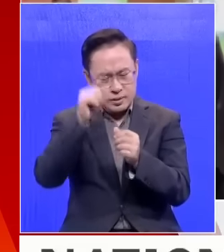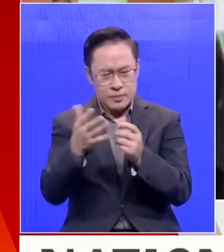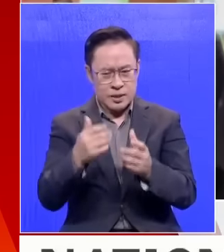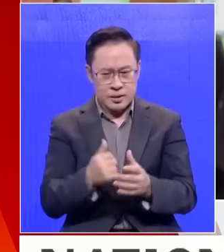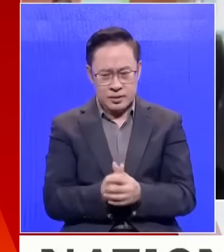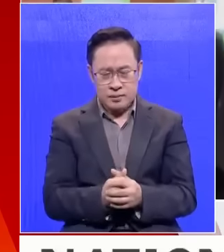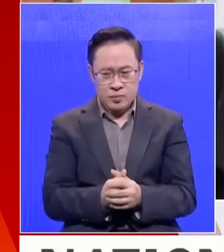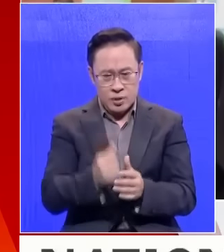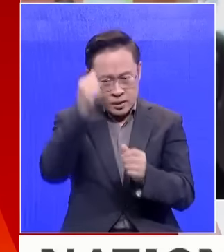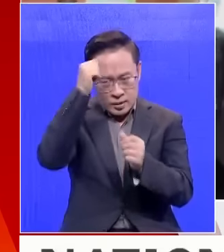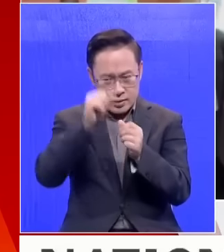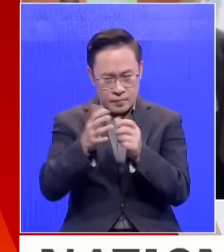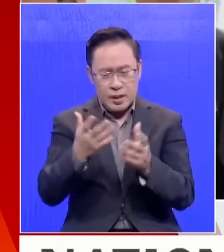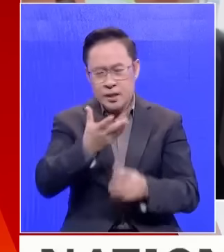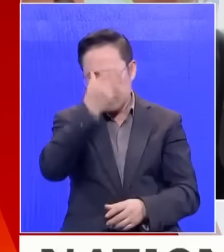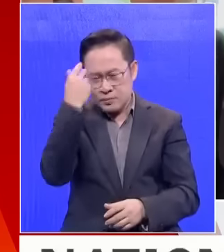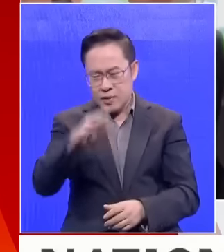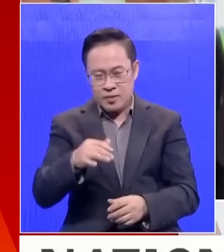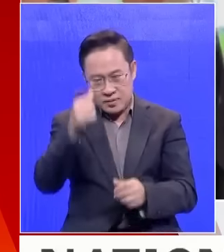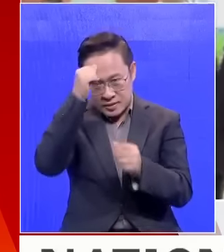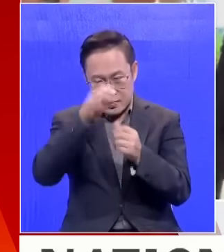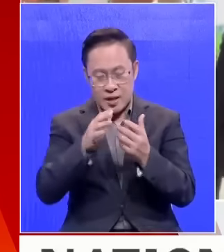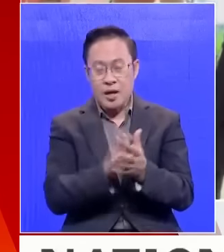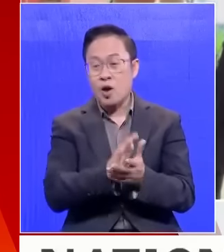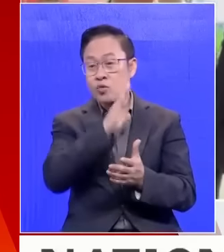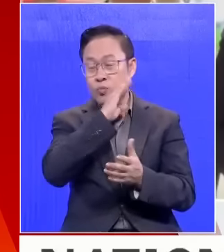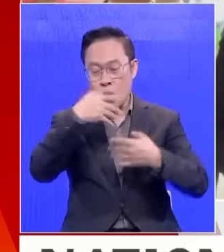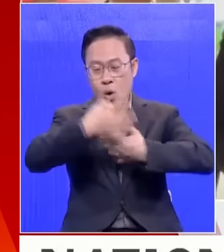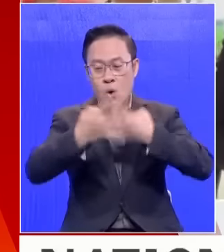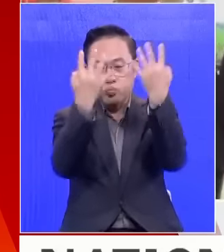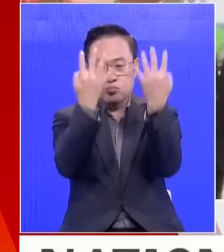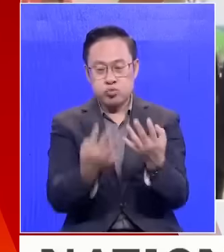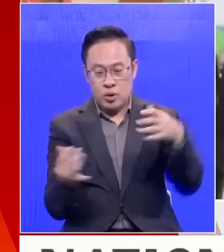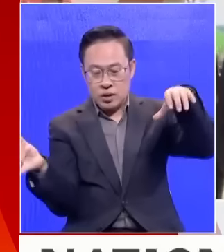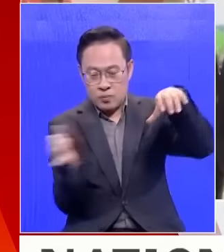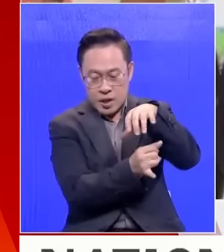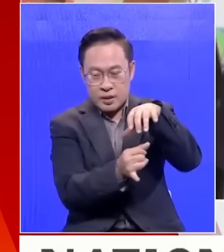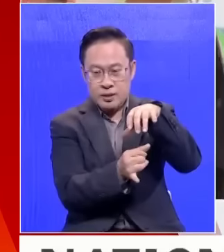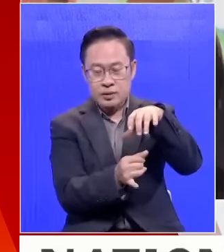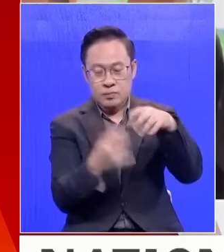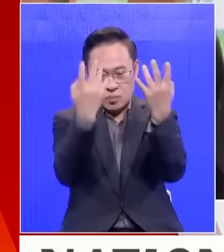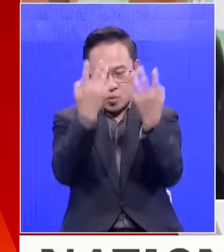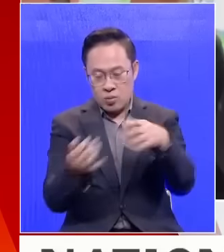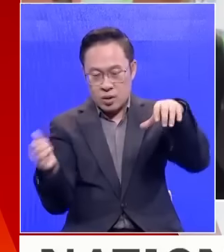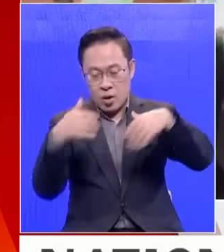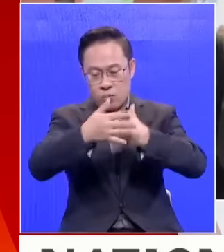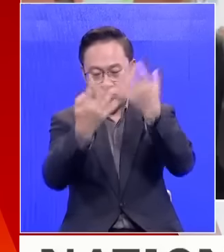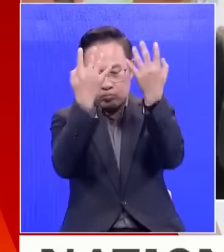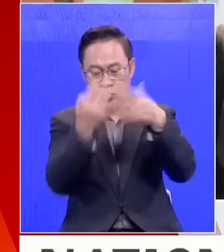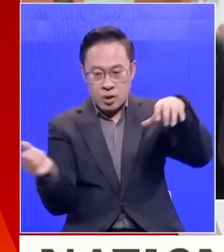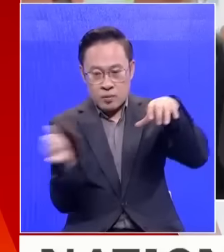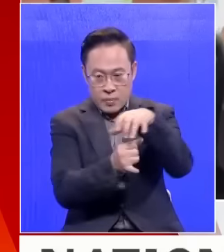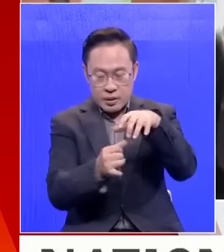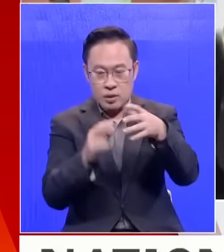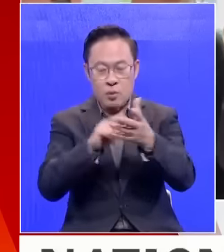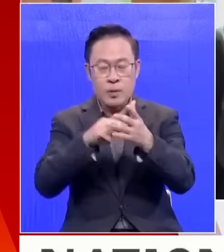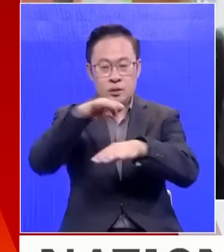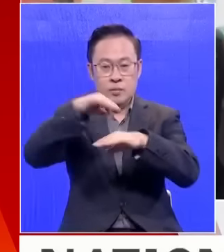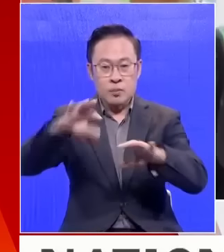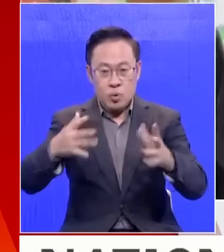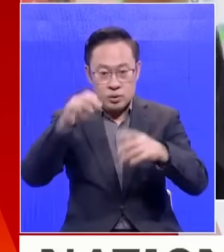แล้วถามอีกเอาถ้าอย่างนั้นพอก้าวขาเข้าเรือนจำจะขาดคุณสมบัติเลยไหมอาจารย์บอกว่าถ้าเคยต้องคำพิพากษาเอาเท่านี้